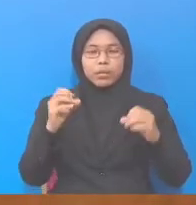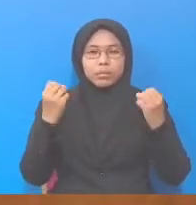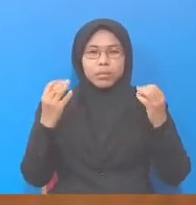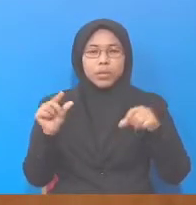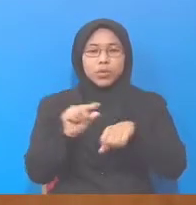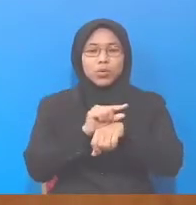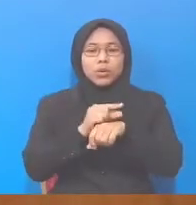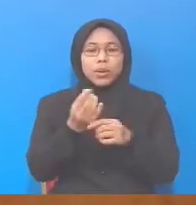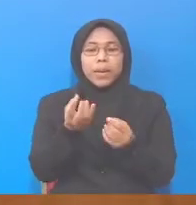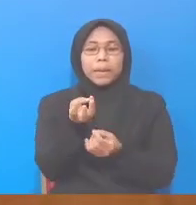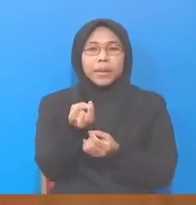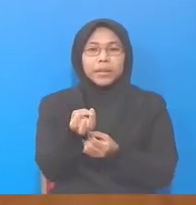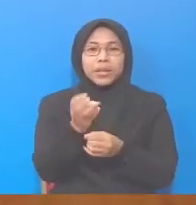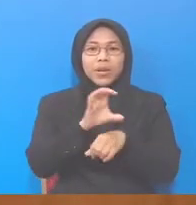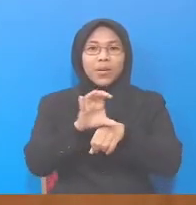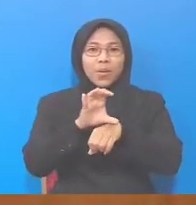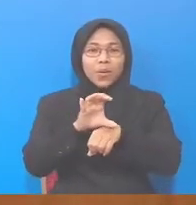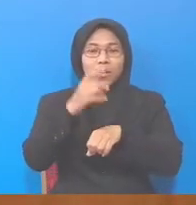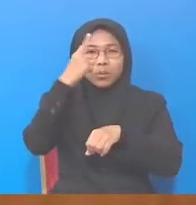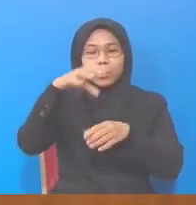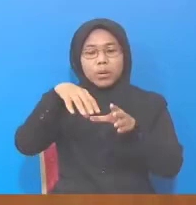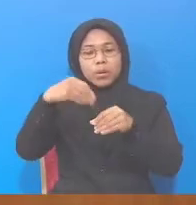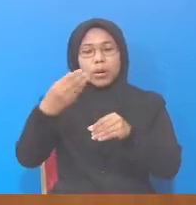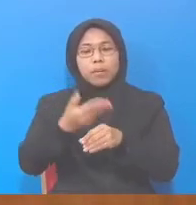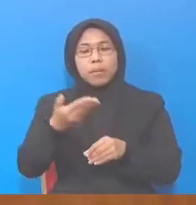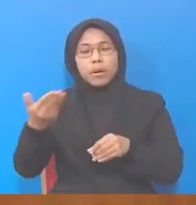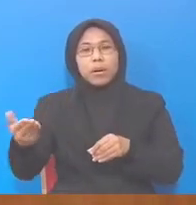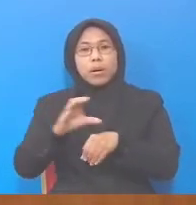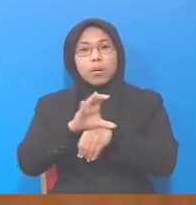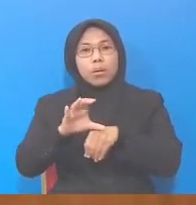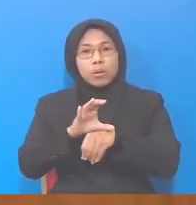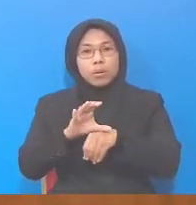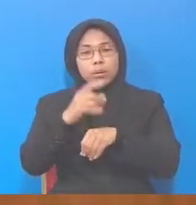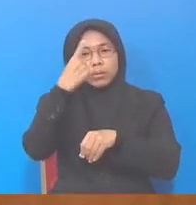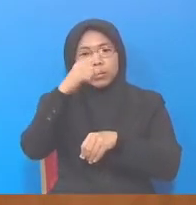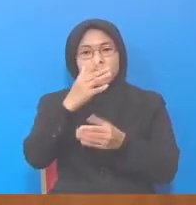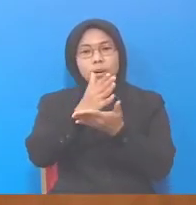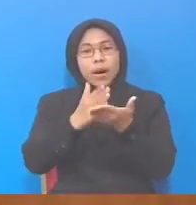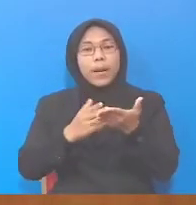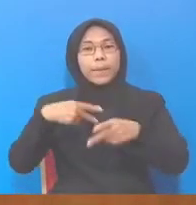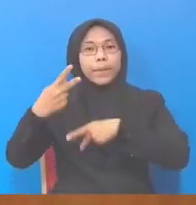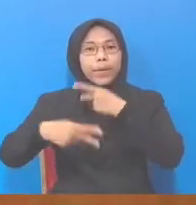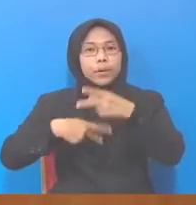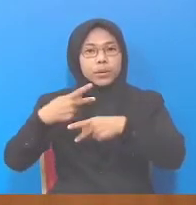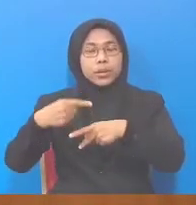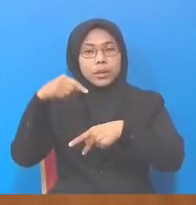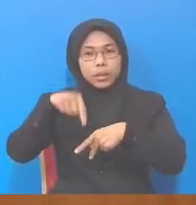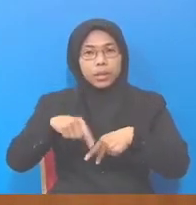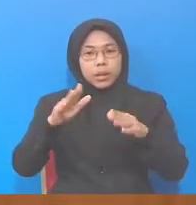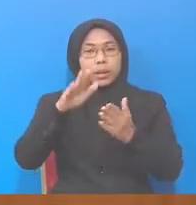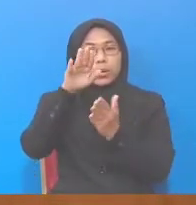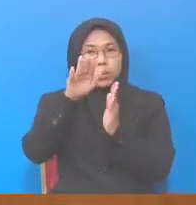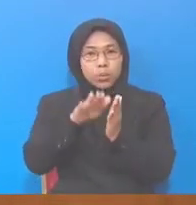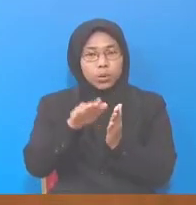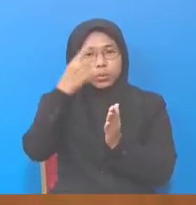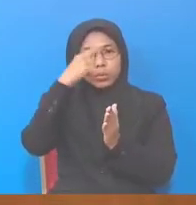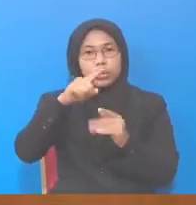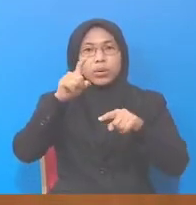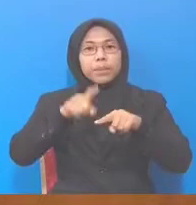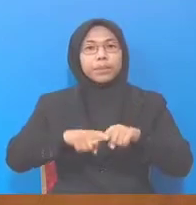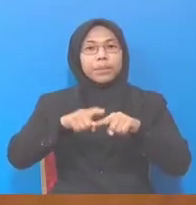biji Koko tempatan bagi mengeluarkan produk-produk oppose para proses ini akan mengurangkan